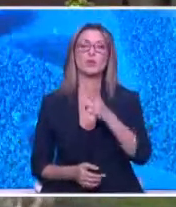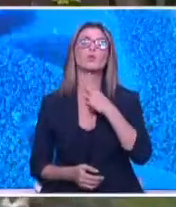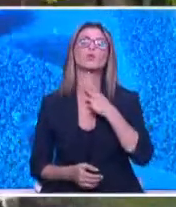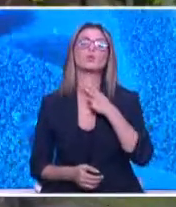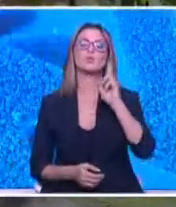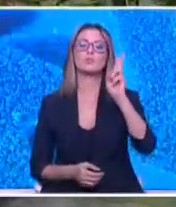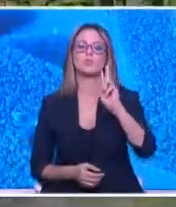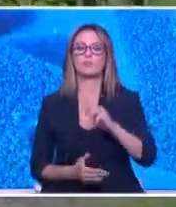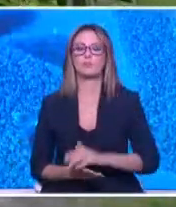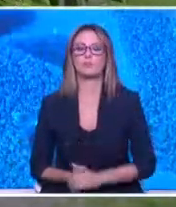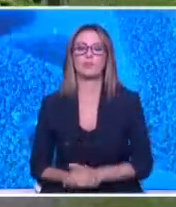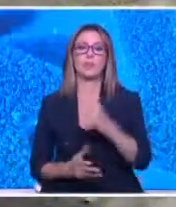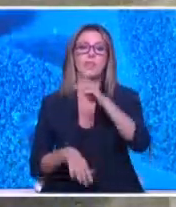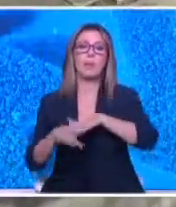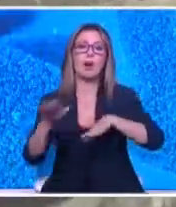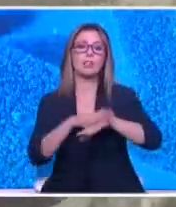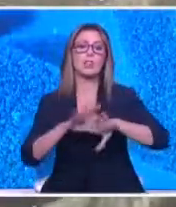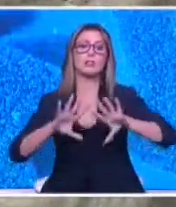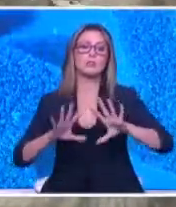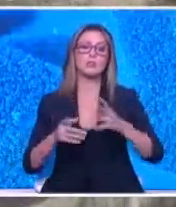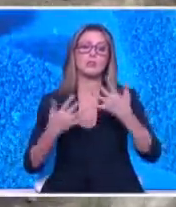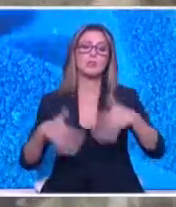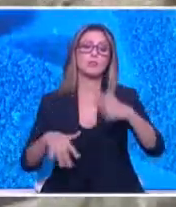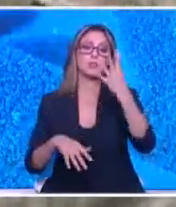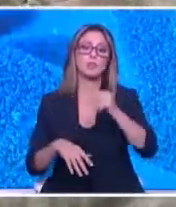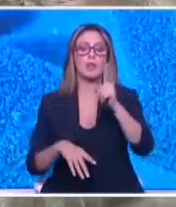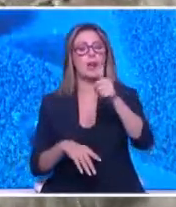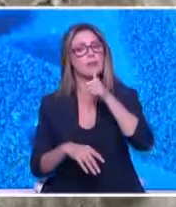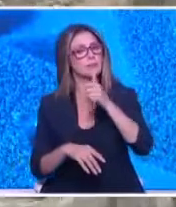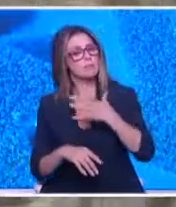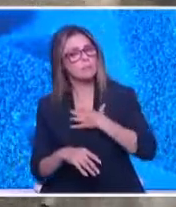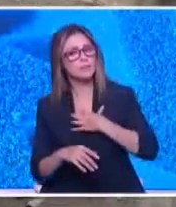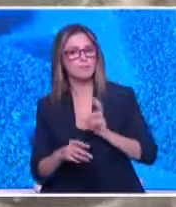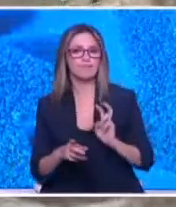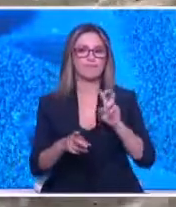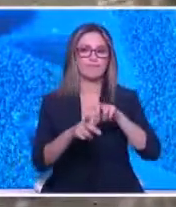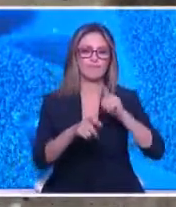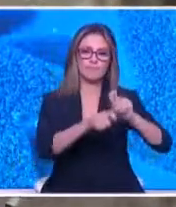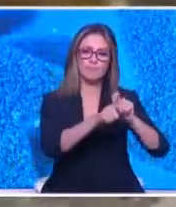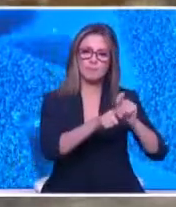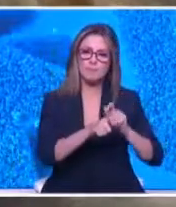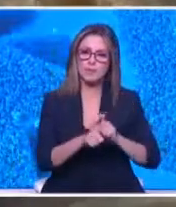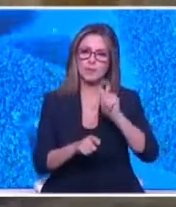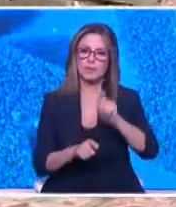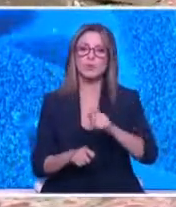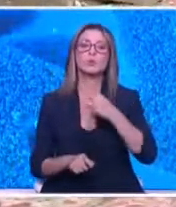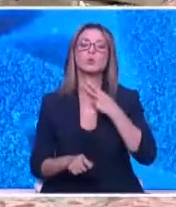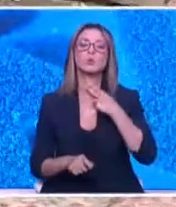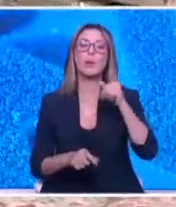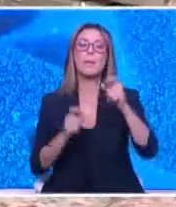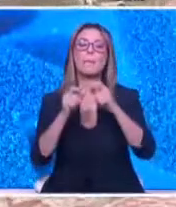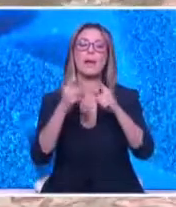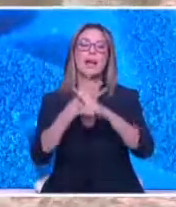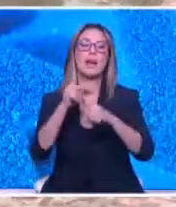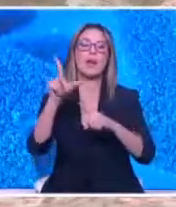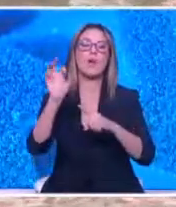Rusya'dan. İki bacağı tutmayan bir köpek maden işçisinin çabasıyla yeniden hayata tutundu. Rusya'nın Belovo